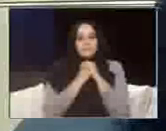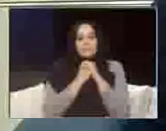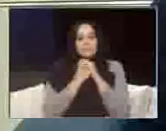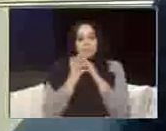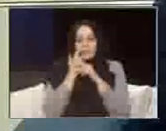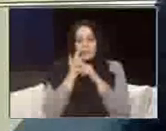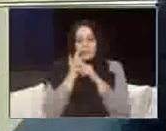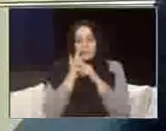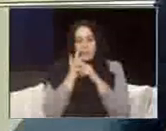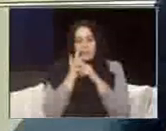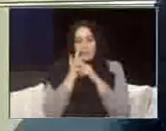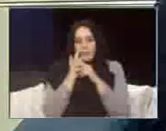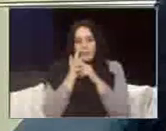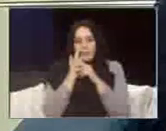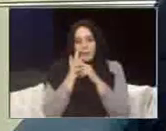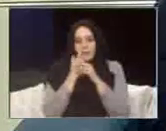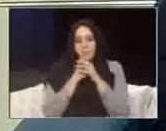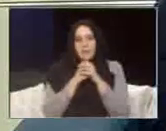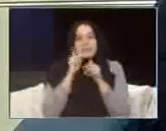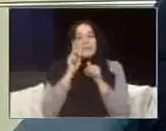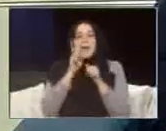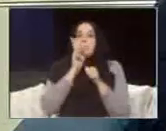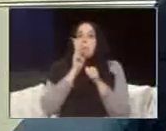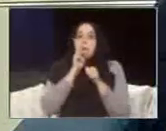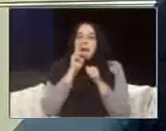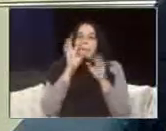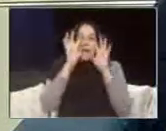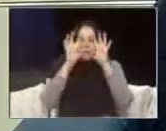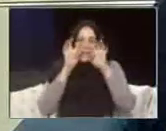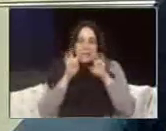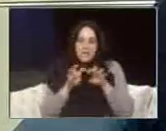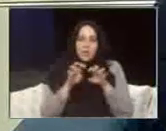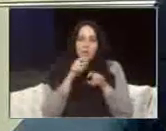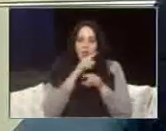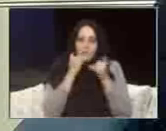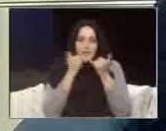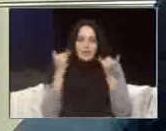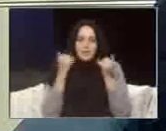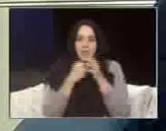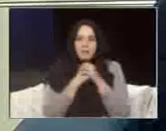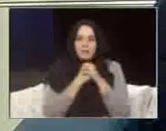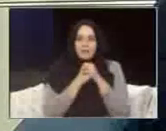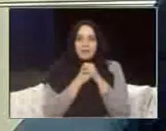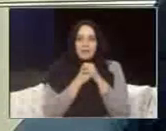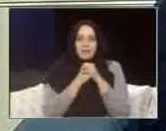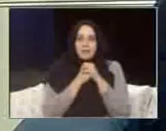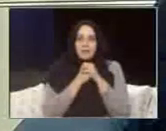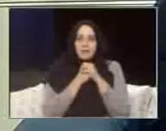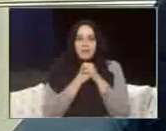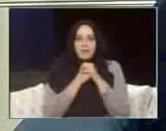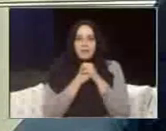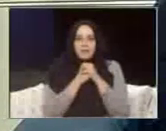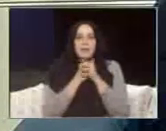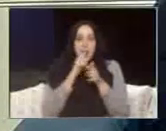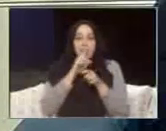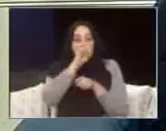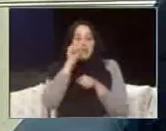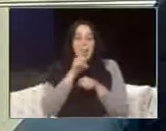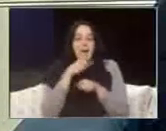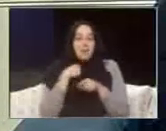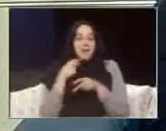فيها. الله يبارك فيك. شوف هذه المشاكل هذه تاع الاداره يعني نحكي لك غير صافي راني جايت في